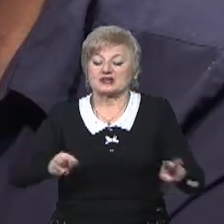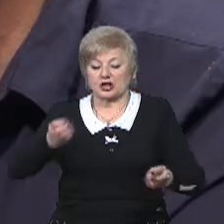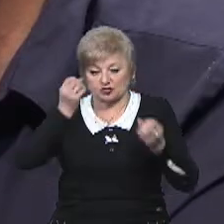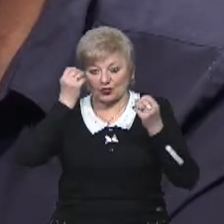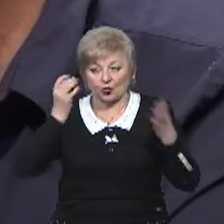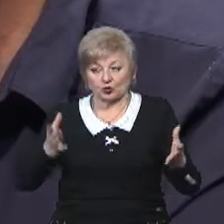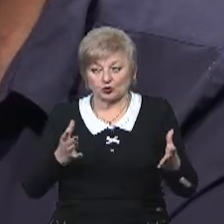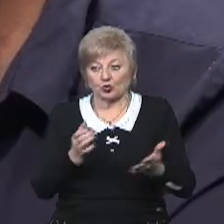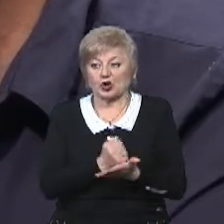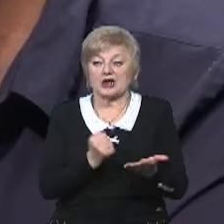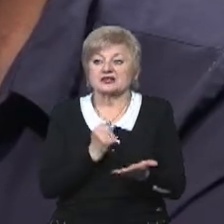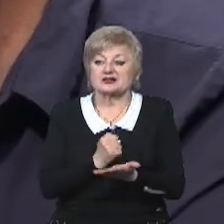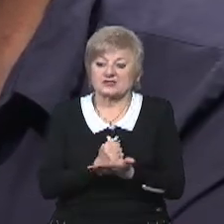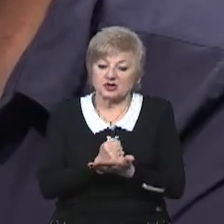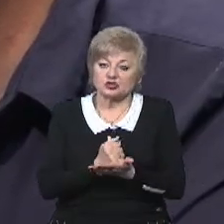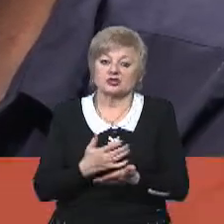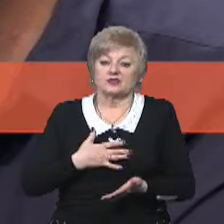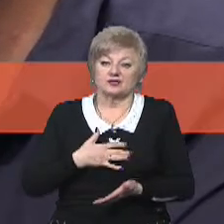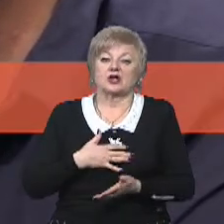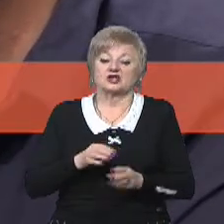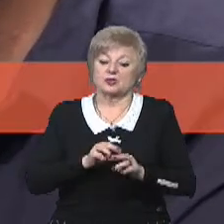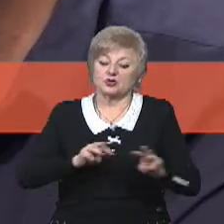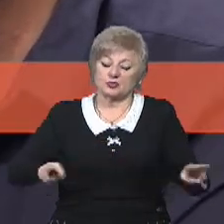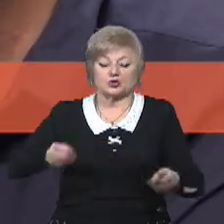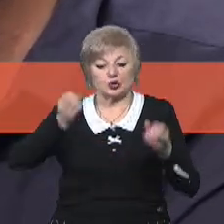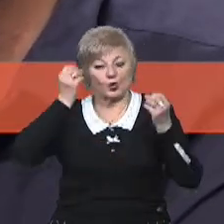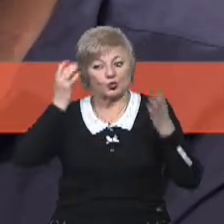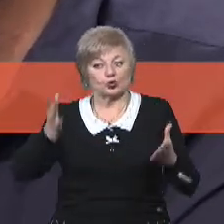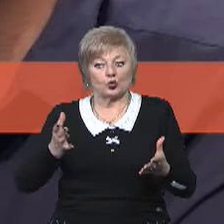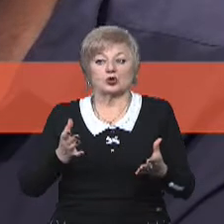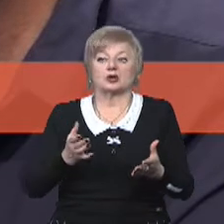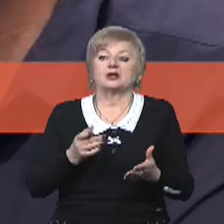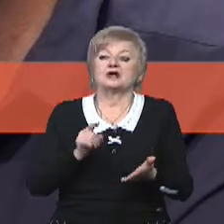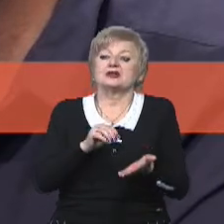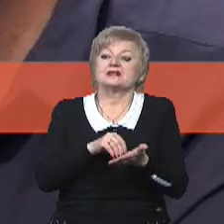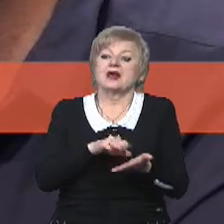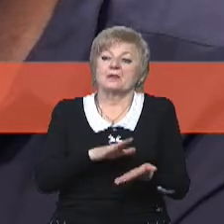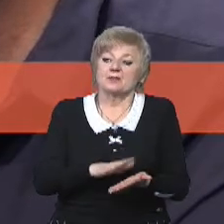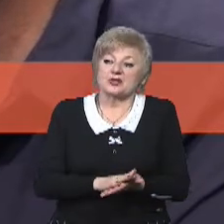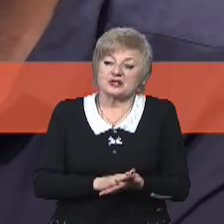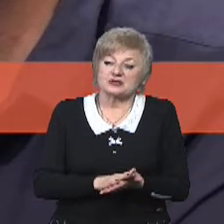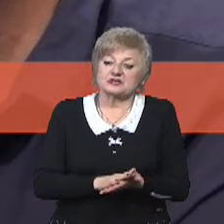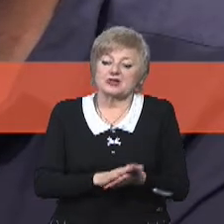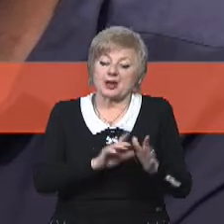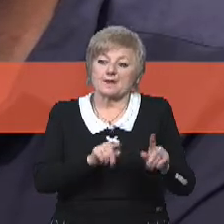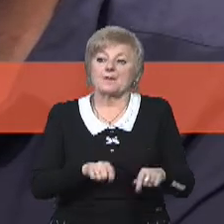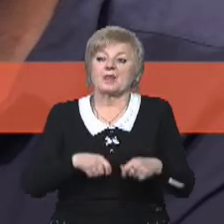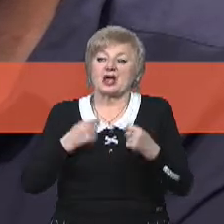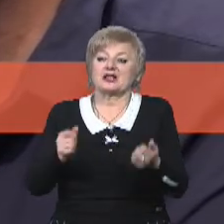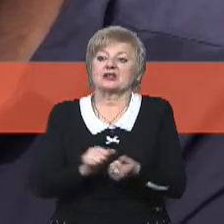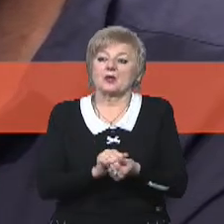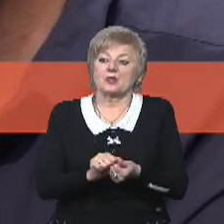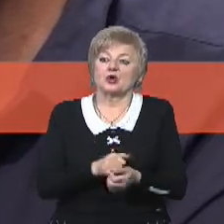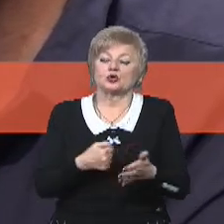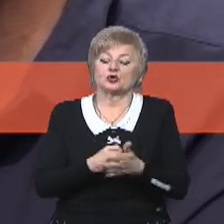культури, завірювались нашому департаменті культури безпосередньо, ось було написано несено передача матеріалів